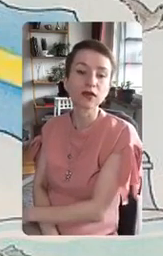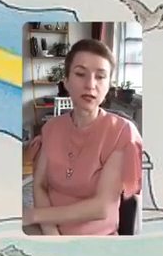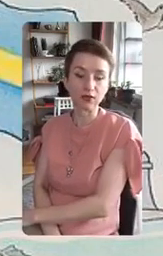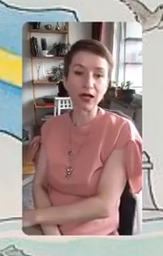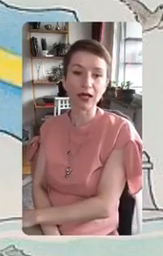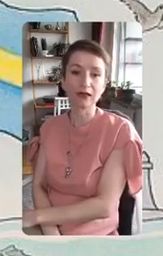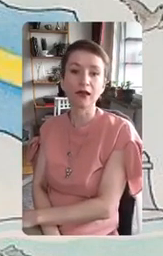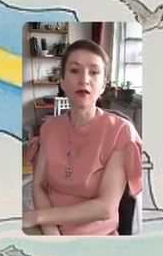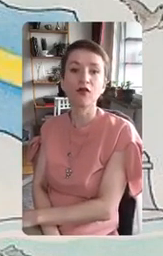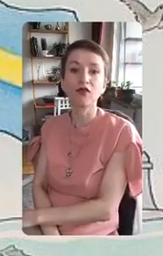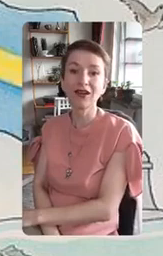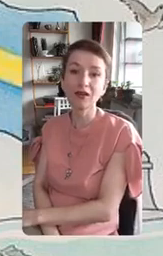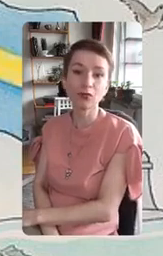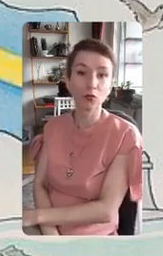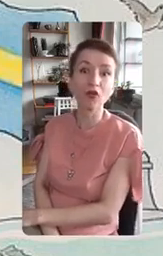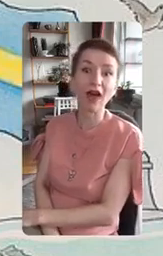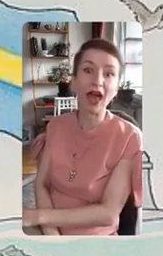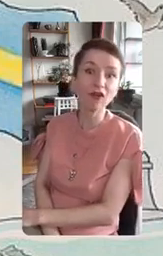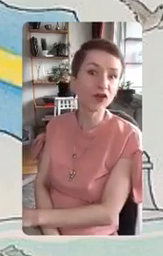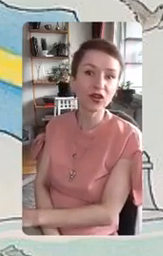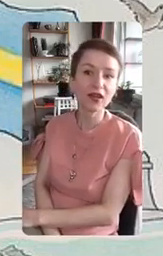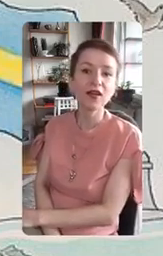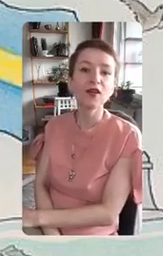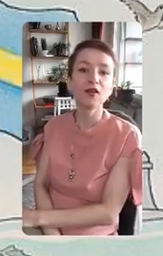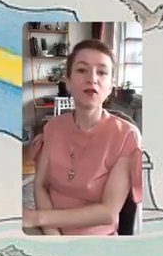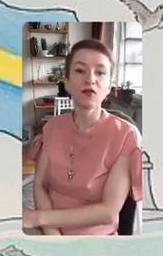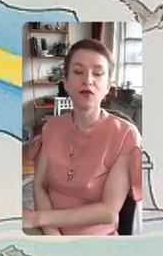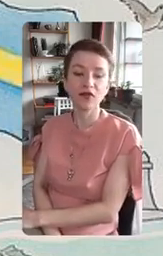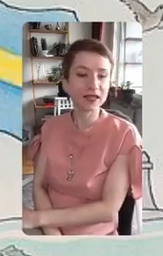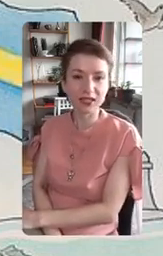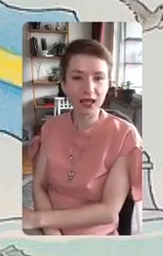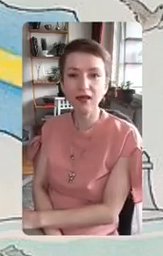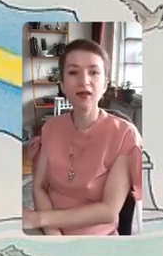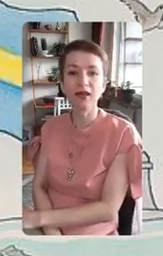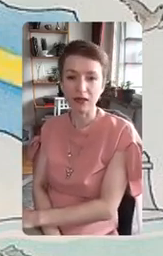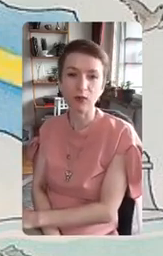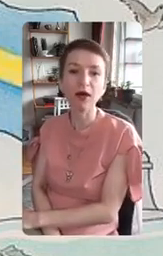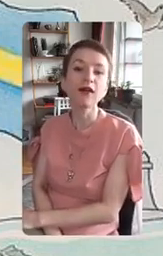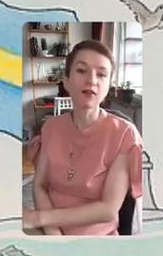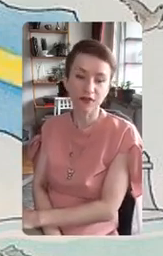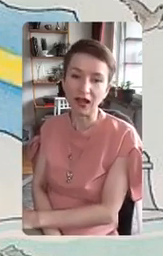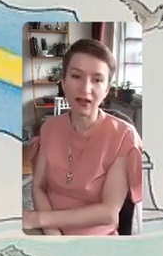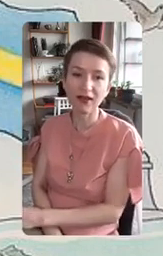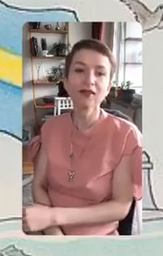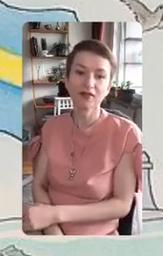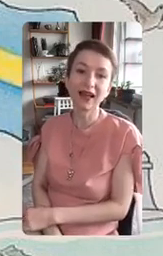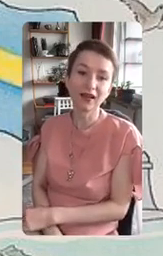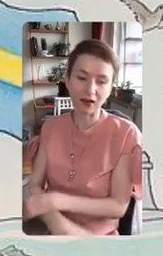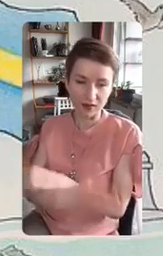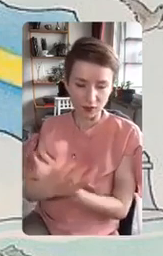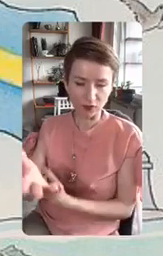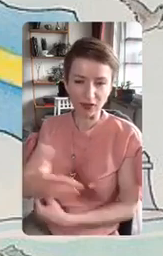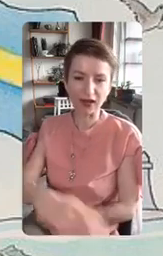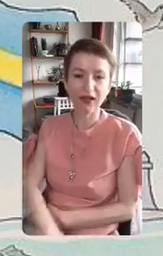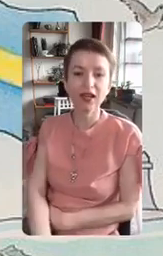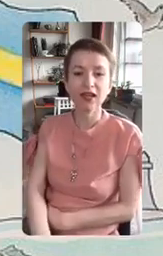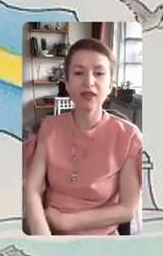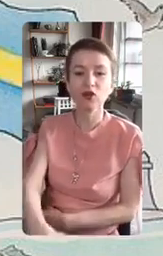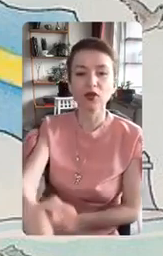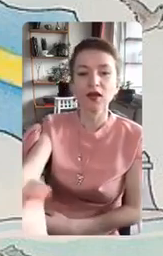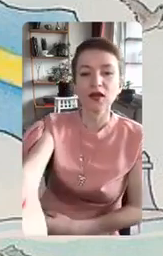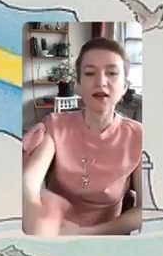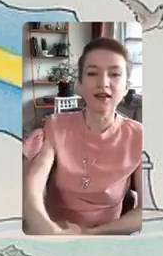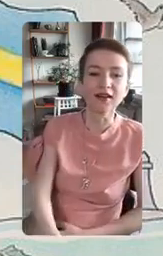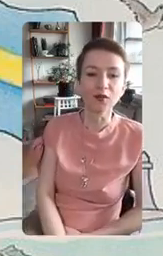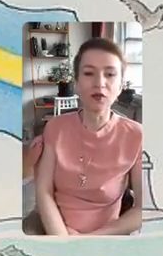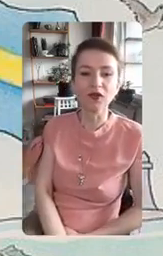Сверху, там, где шведский флаг, это Ф, буква F, фиске, рыба, флаг, флага, флаг.